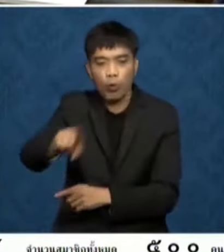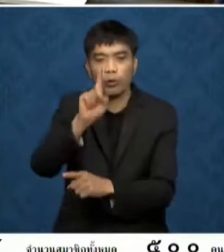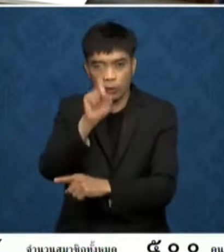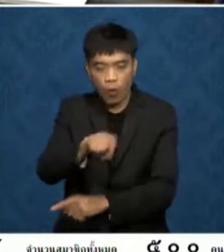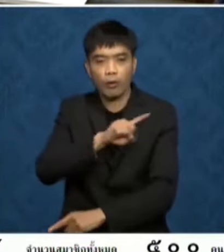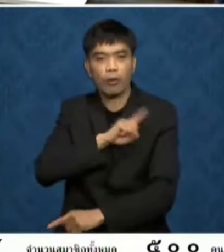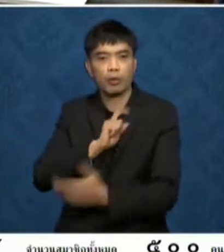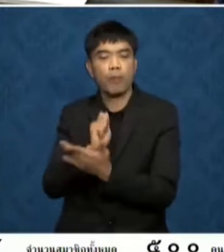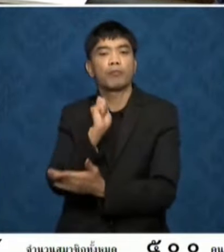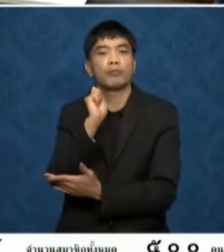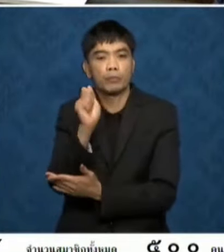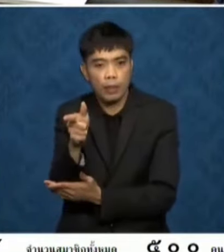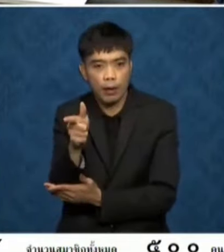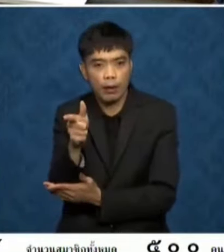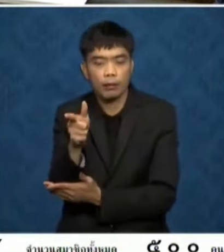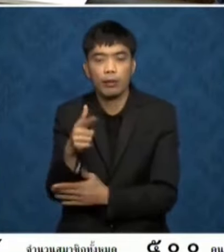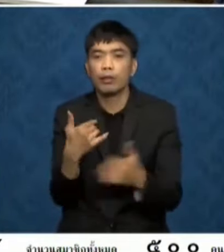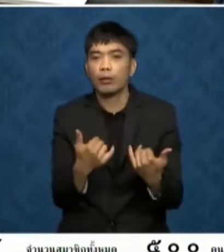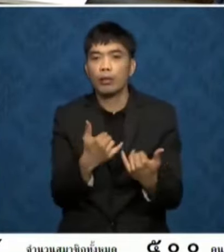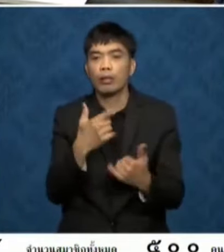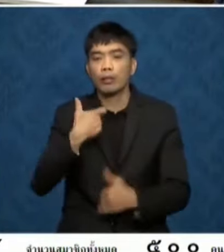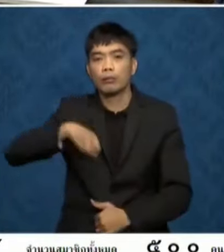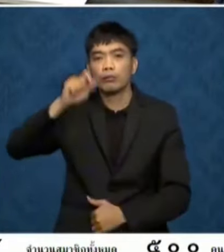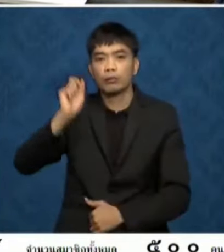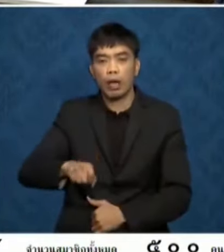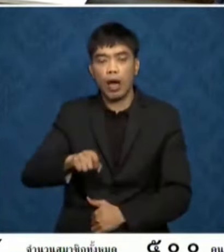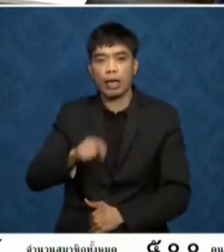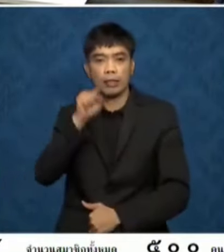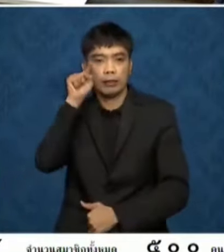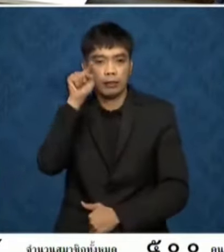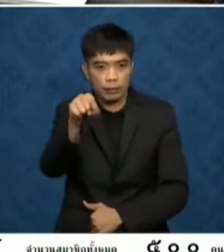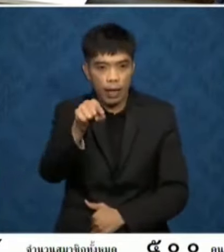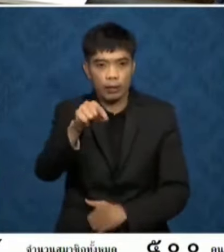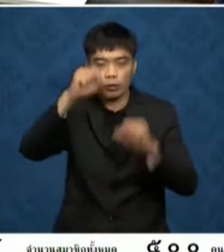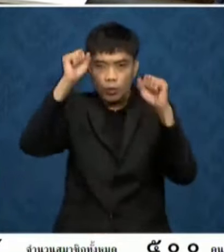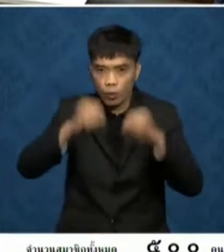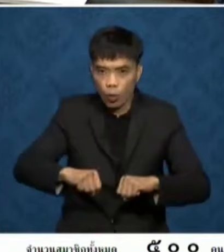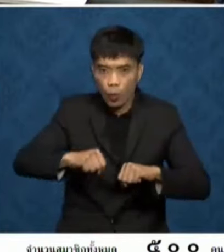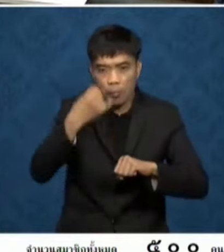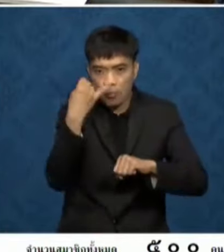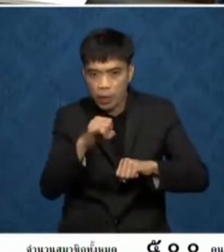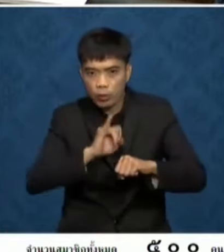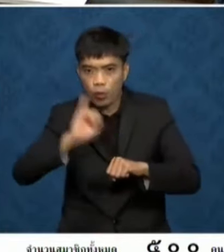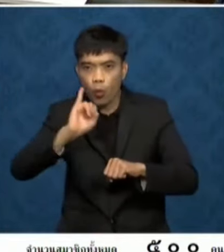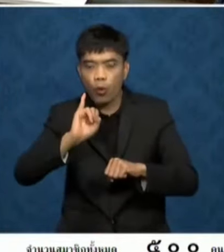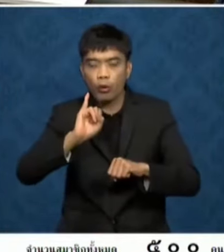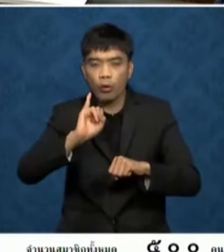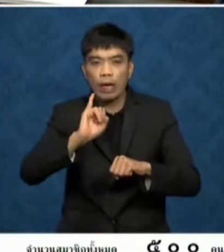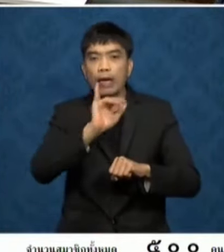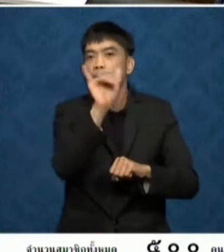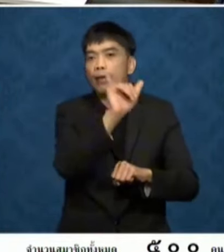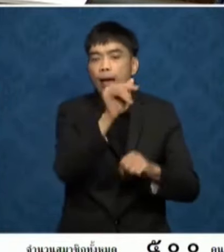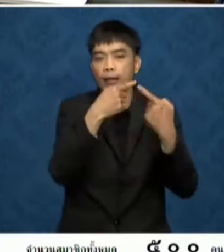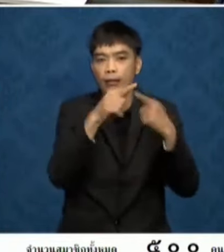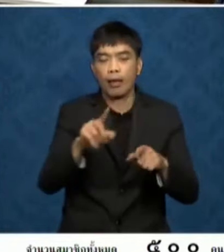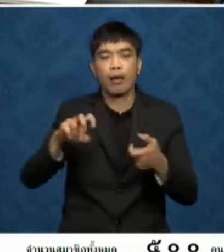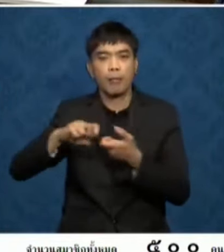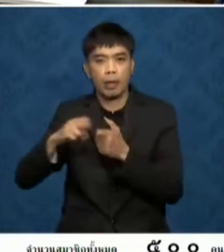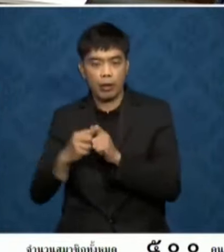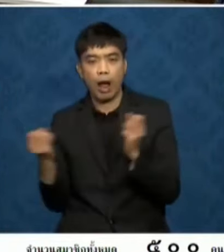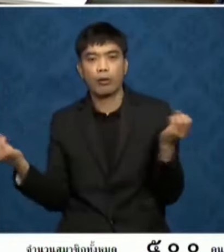งแม้วันนี้จะยังไม่มีคำชี้ขาดจากอนุญาโตตุลาการนะคะแต่ความเสียหายที่เกิดขึ้นค่ะท่านประธานเป็นความเสียห